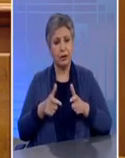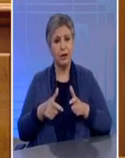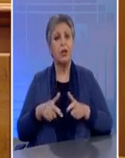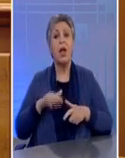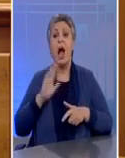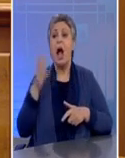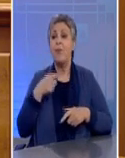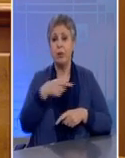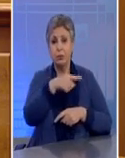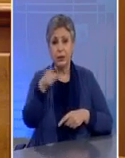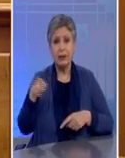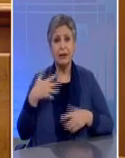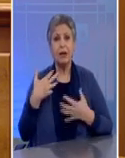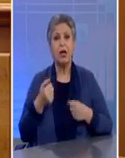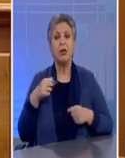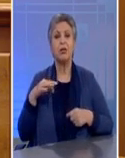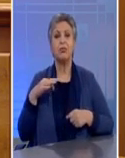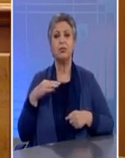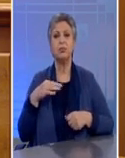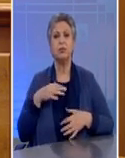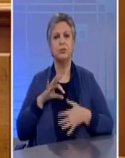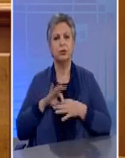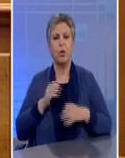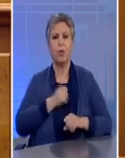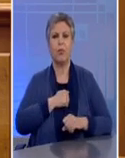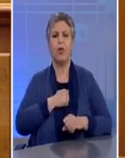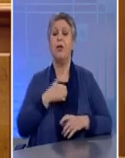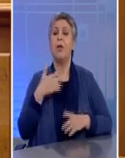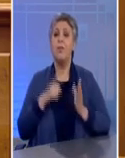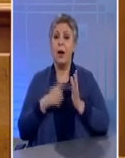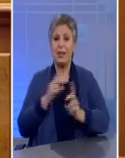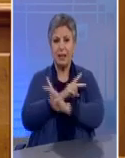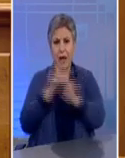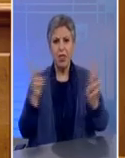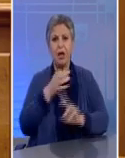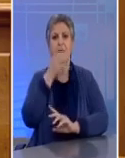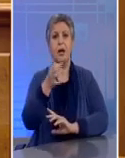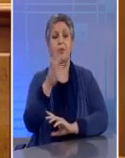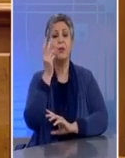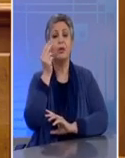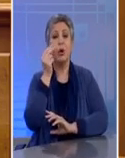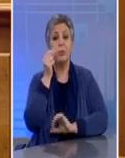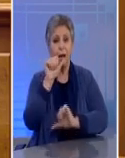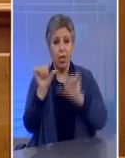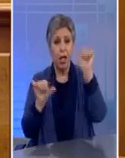λίγο φιλότιμο, να πούμε ξεκάθαρα στους γείτονες. Ή αλλάζουν όνομα,